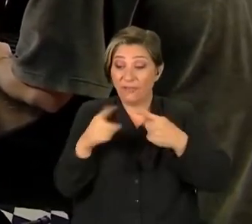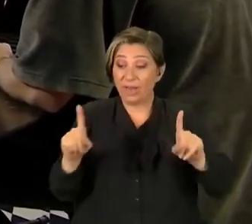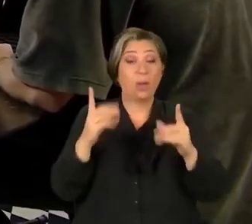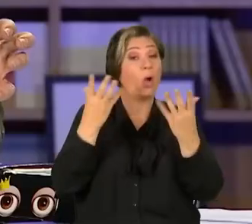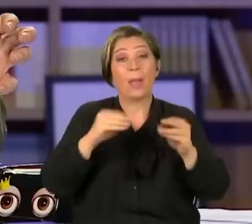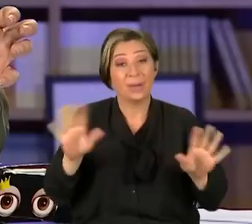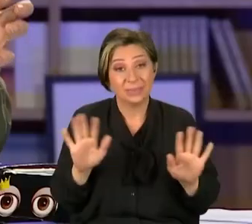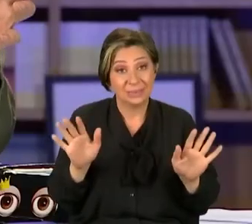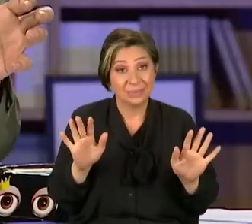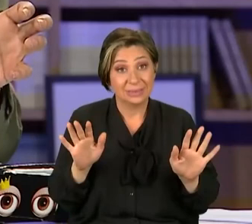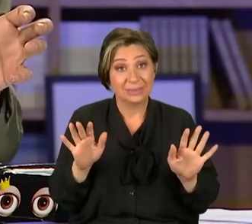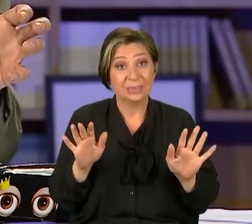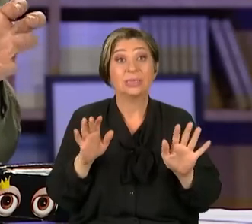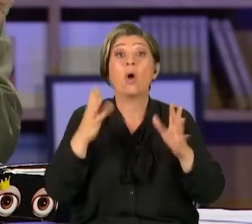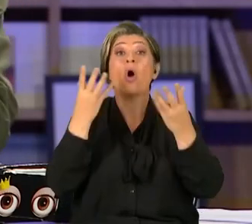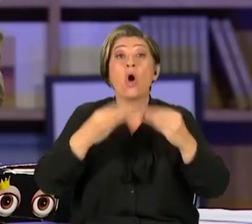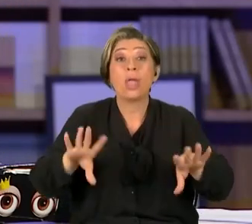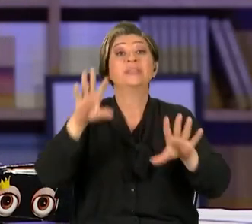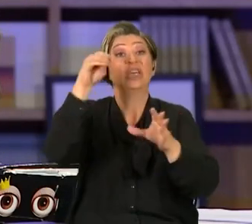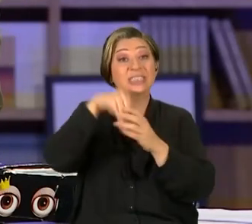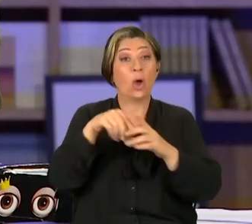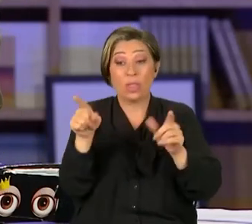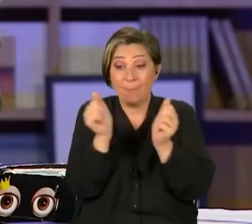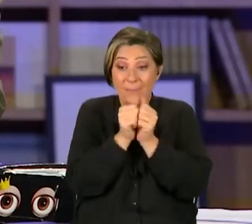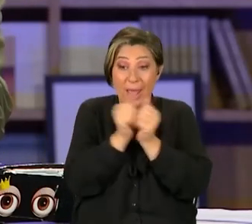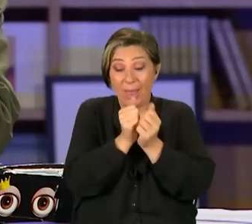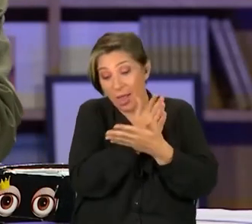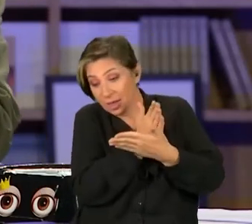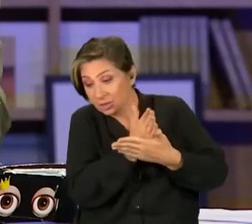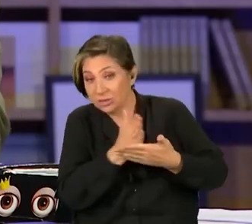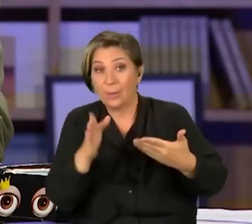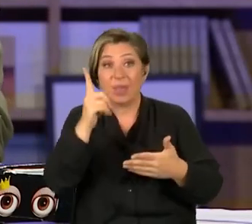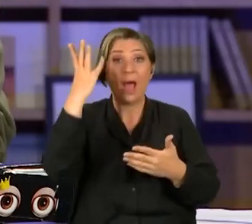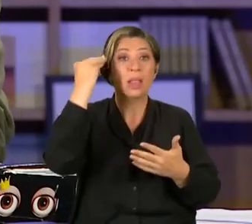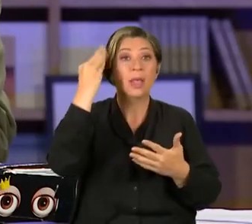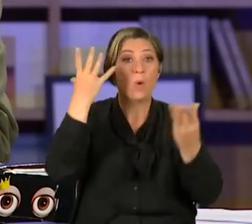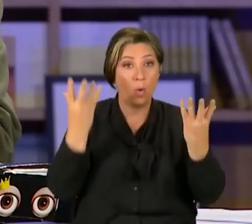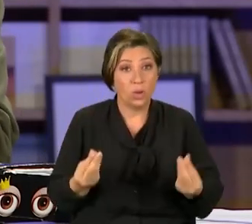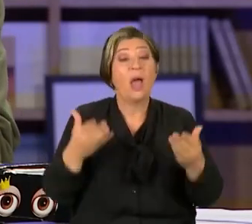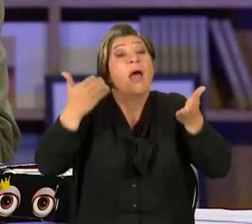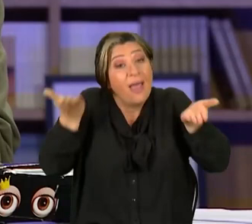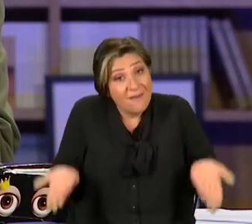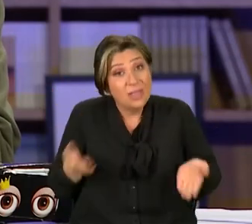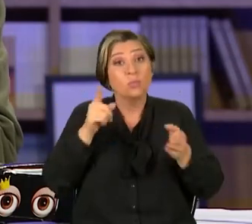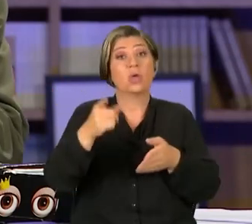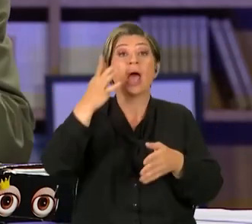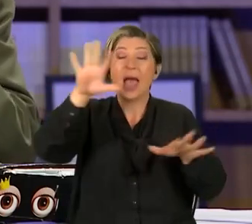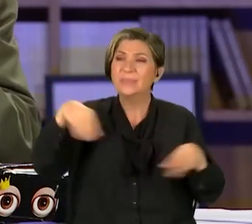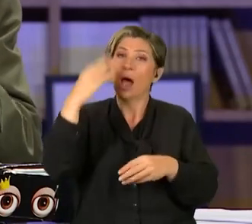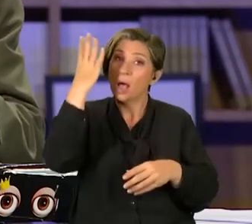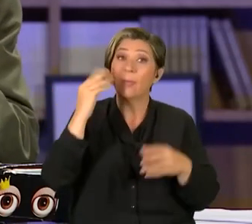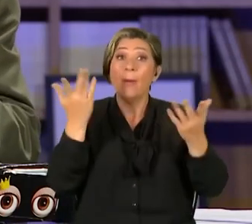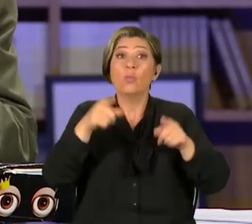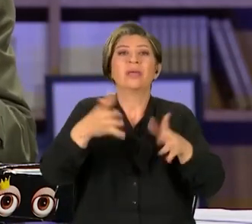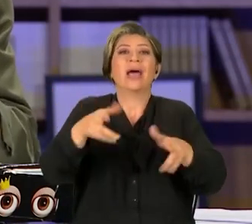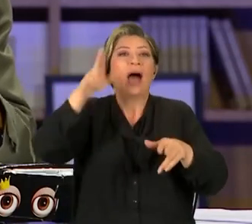değerlendirilemez değerlendirilemeyeceği içinde onunla beraber akışı içerisinde bir anlamı olur Evet bütün bunları Anladım ama